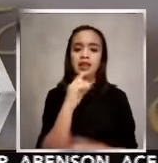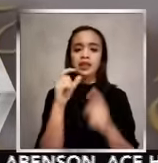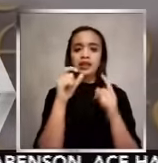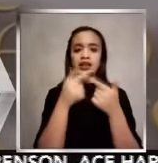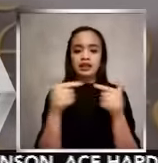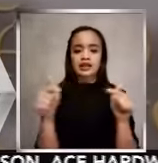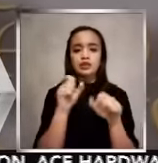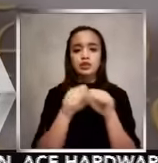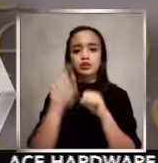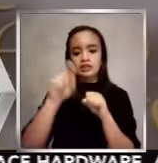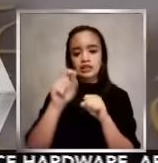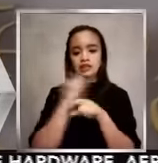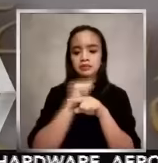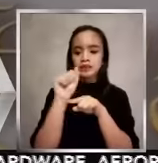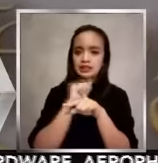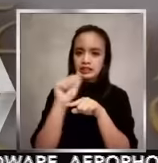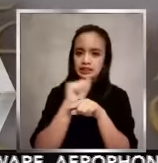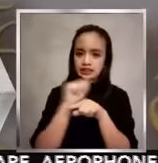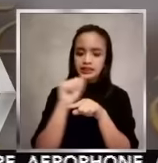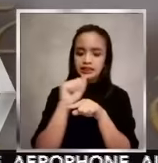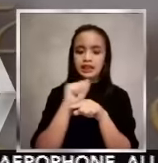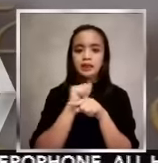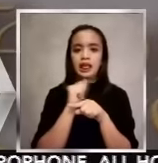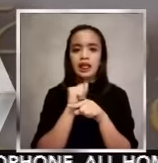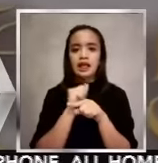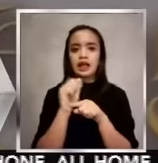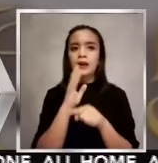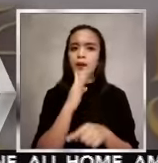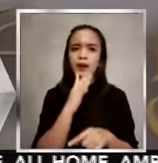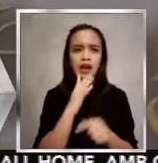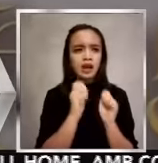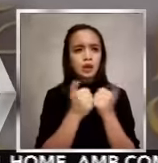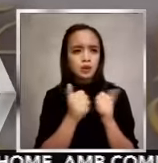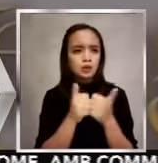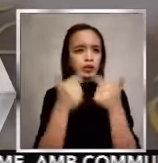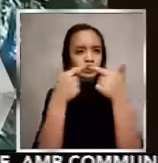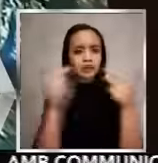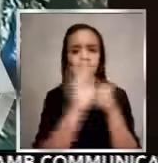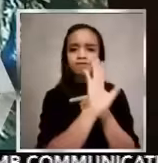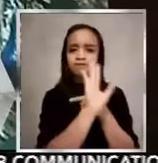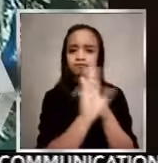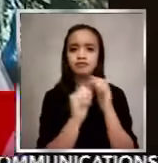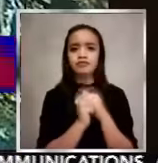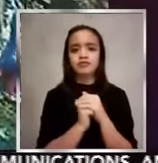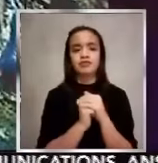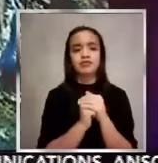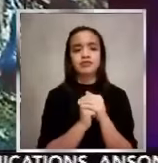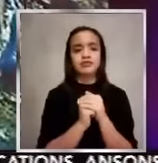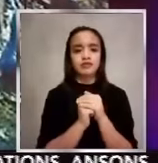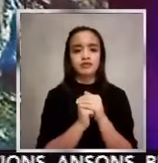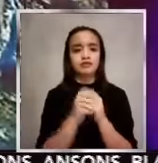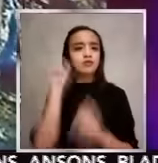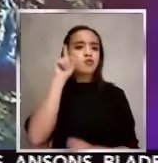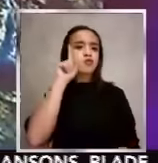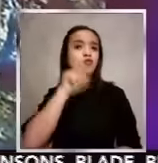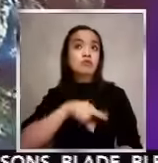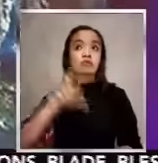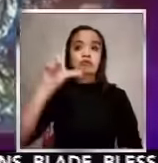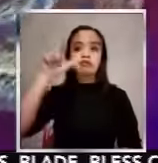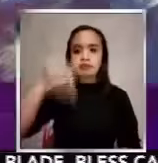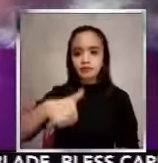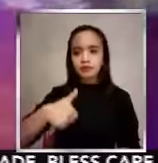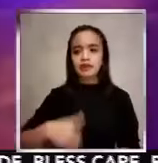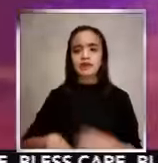sanayan gamin mo talaga yung dila mo na sinasabi mo siya para pag sinabi mo siya is madulas mapap ang full teaser na Encantadia